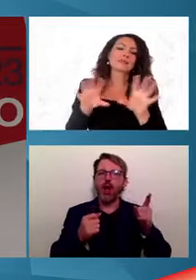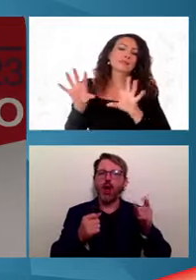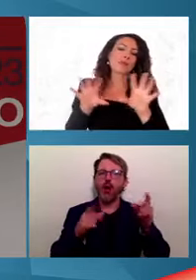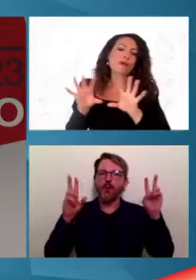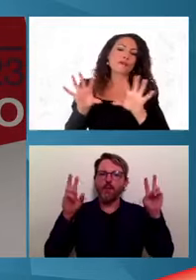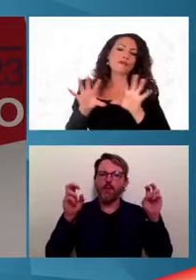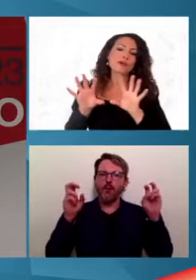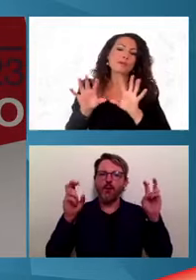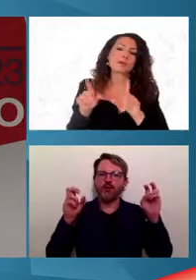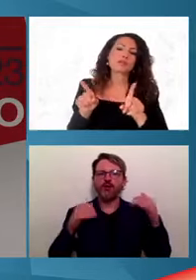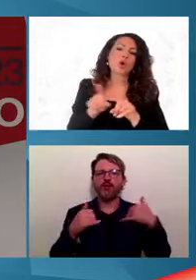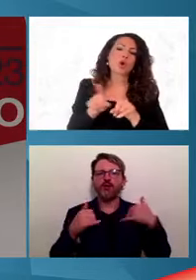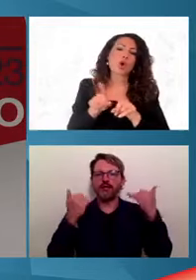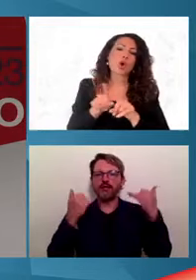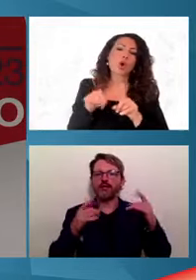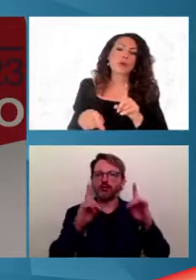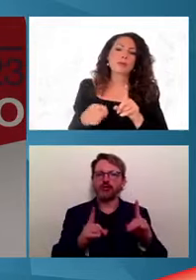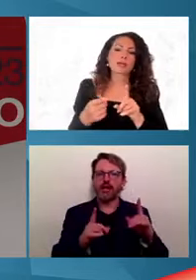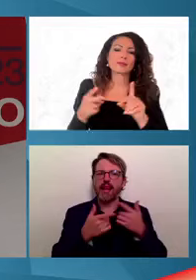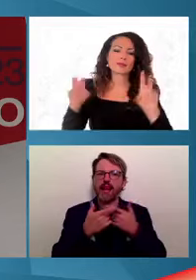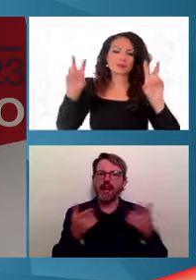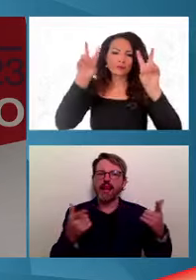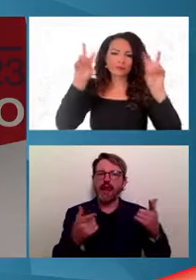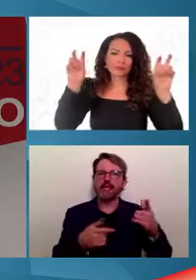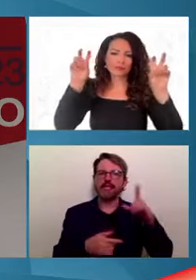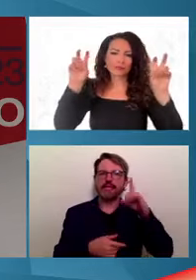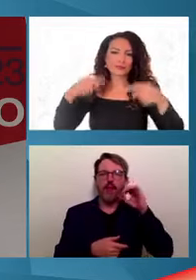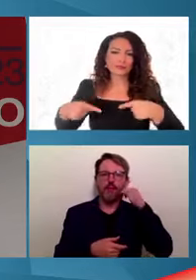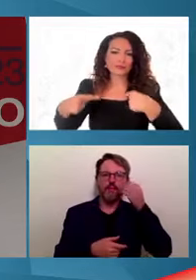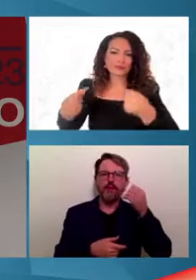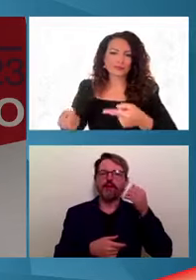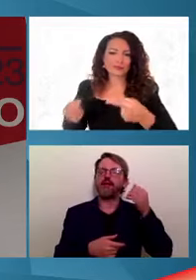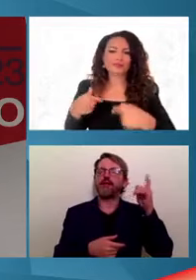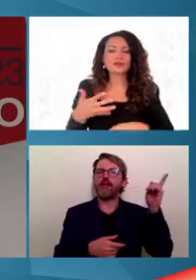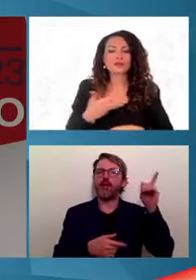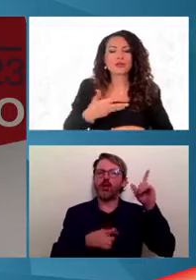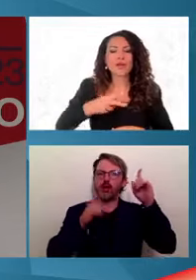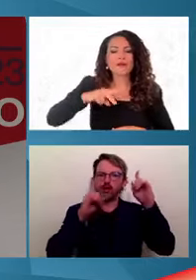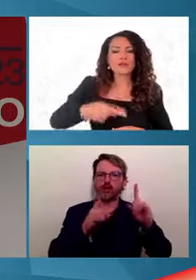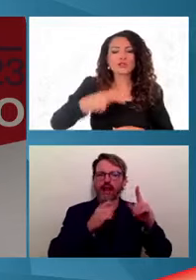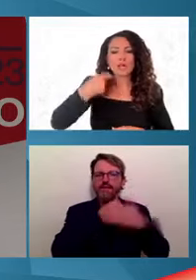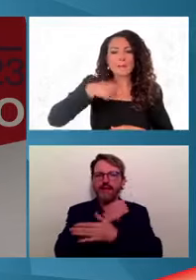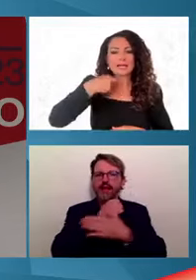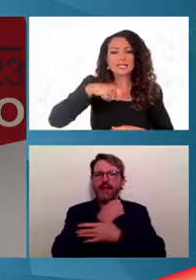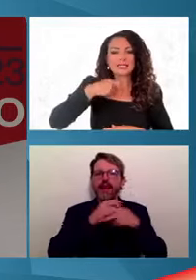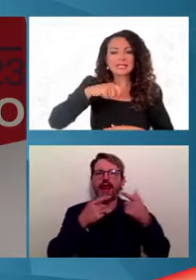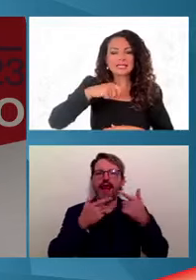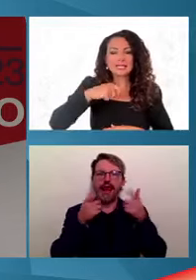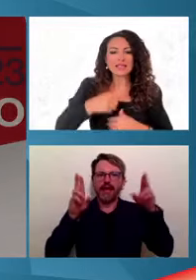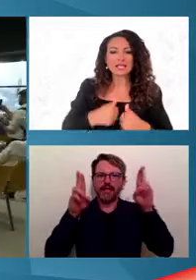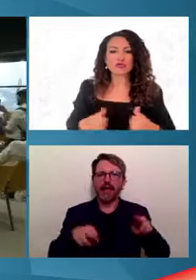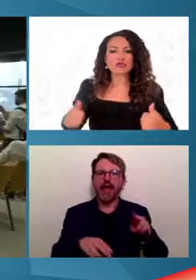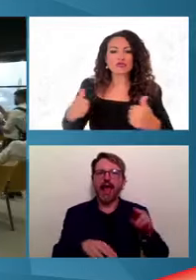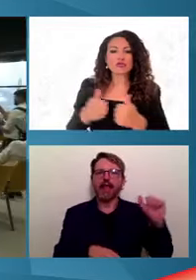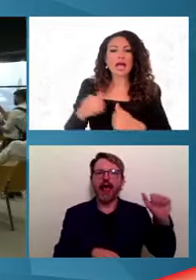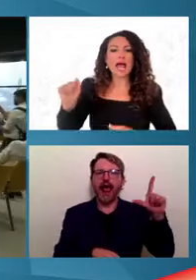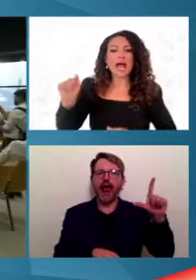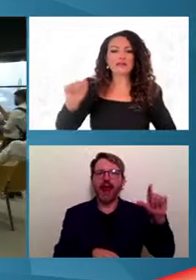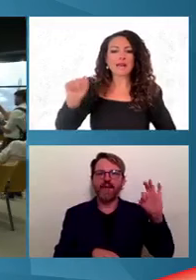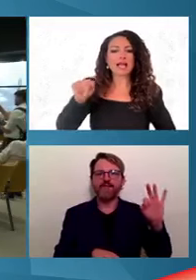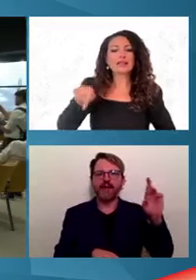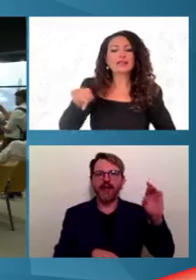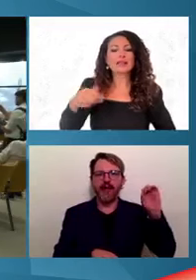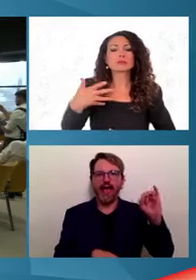Beitrags steht. Landeshauptmann Stellvertreter und Landesrat Daniel Alfreider, den ich nun nach vorne bitten darf, verfolgt